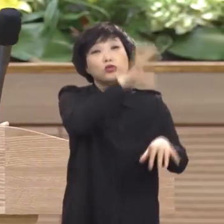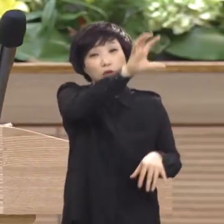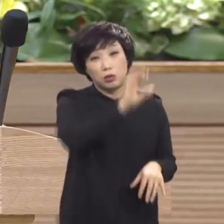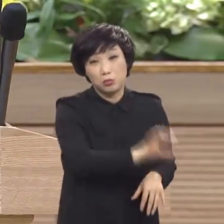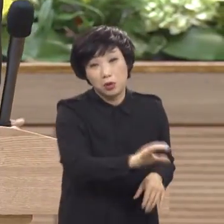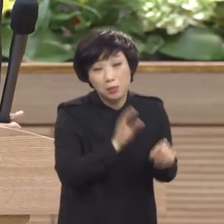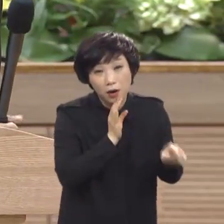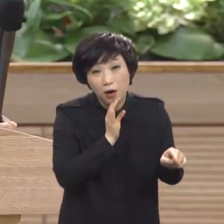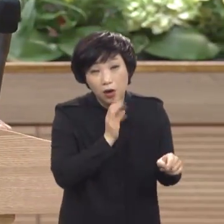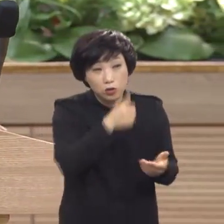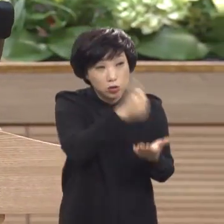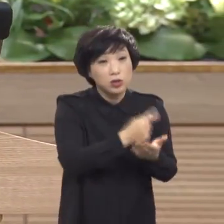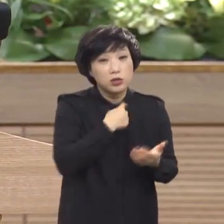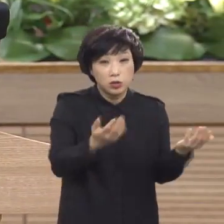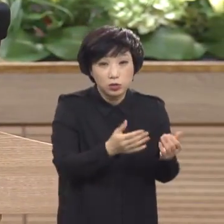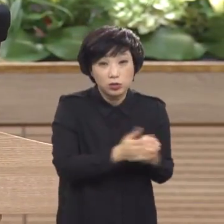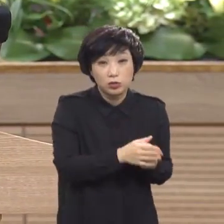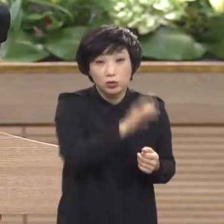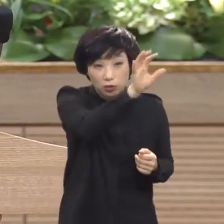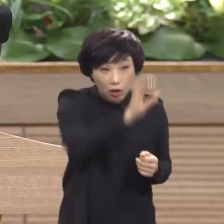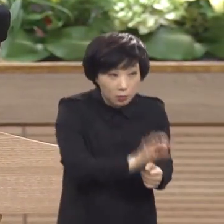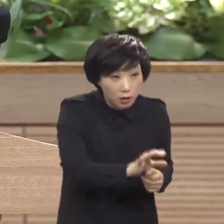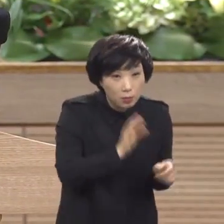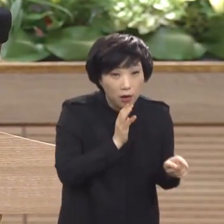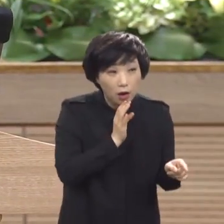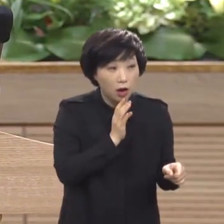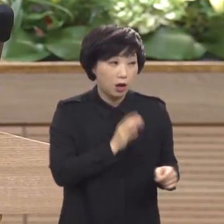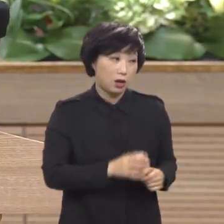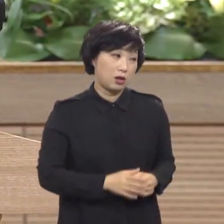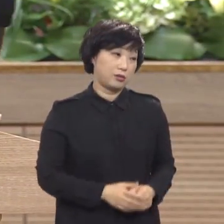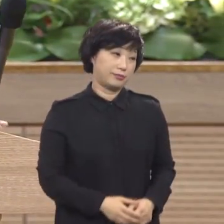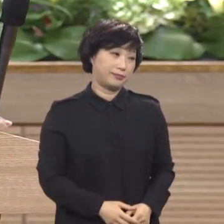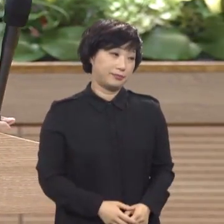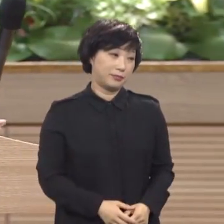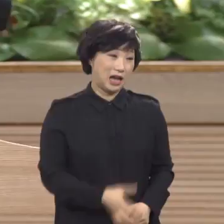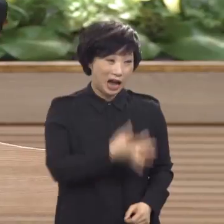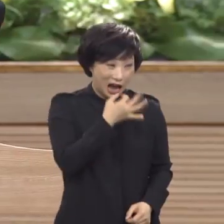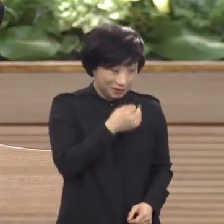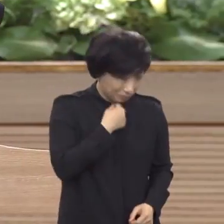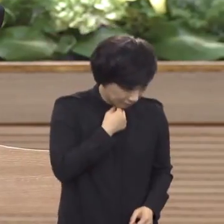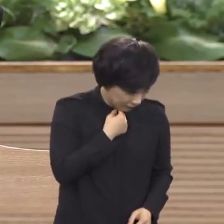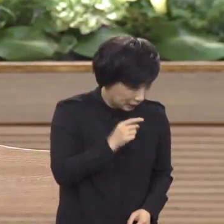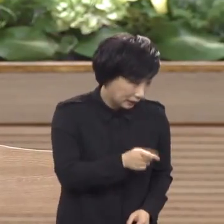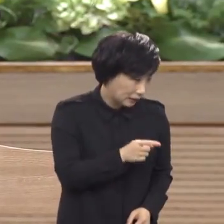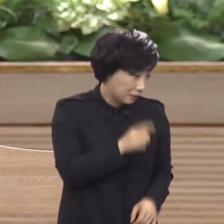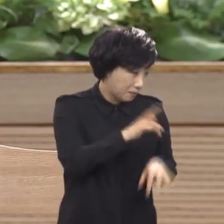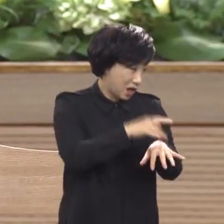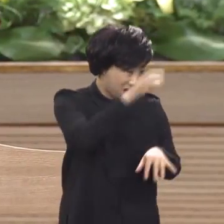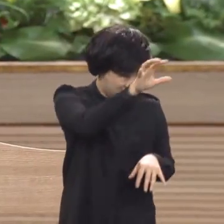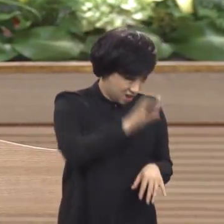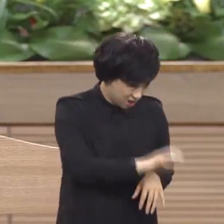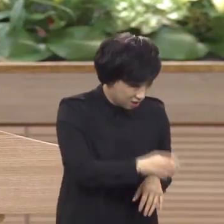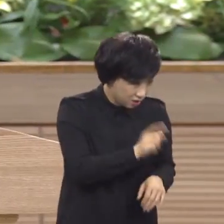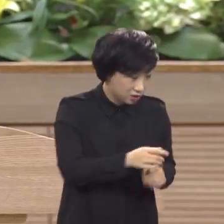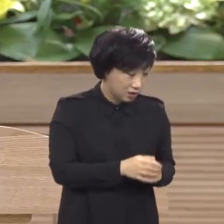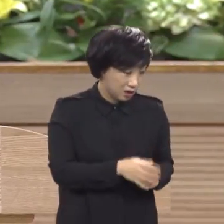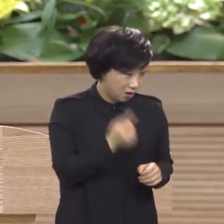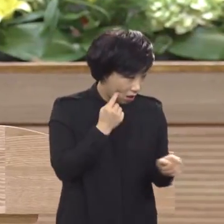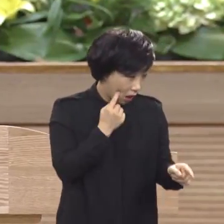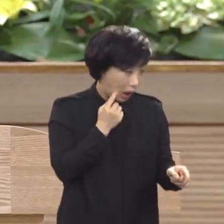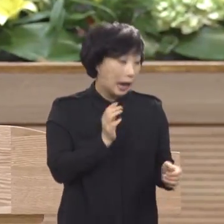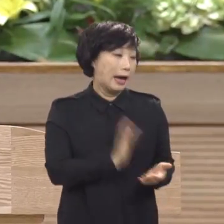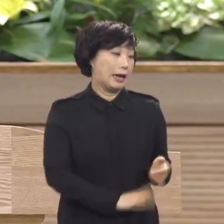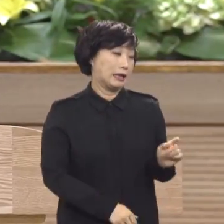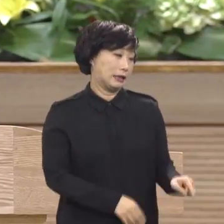뭐이 닮을까? 죄 짓는 걸 보니까 닮아. 욕심 부리를 보니까 닮아. 거짓말하는 걸